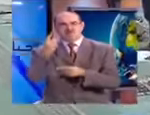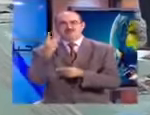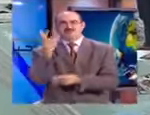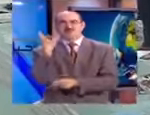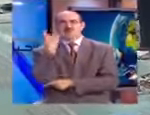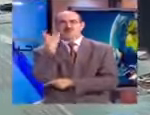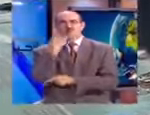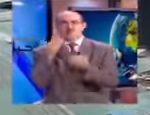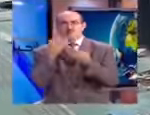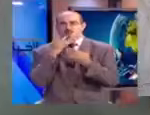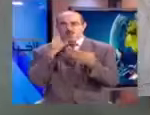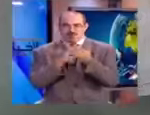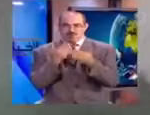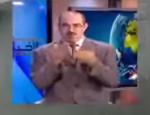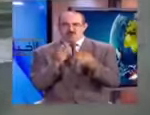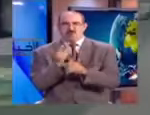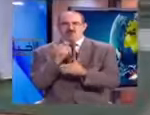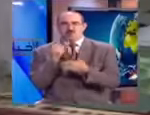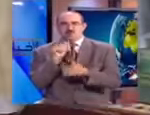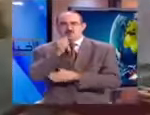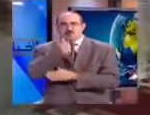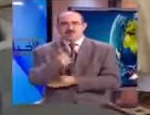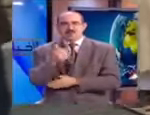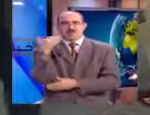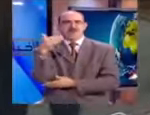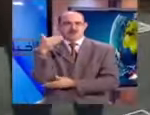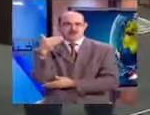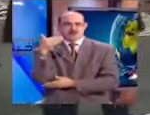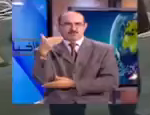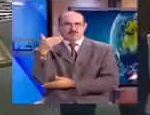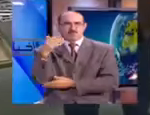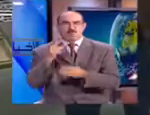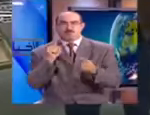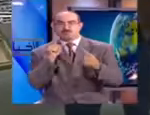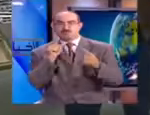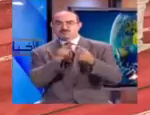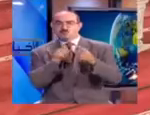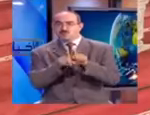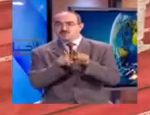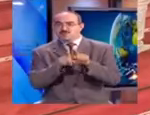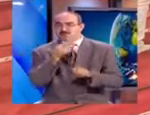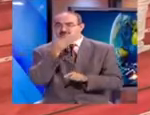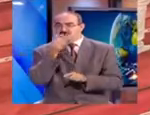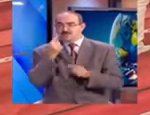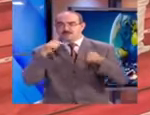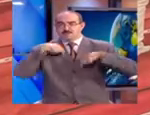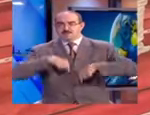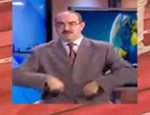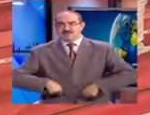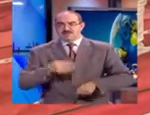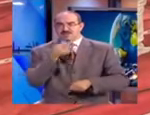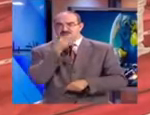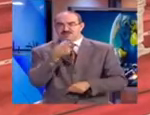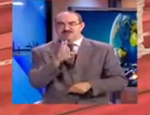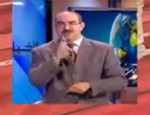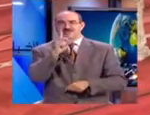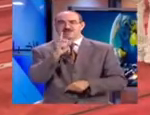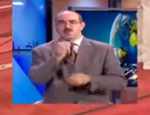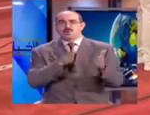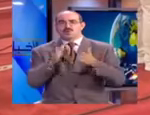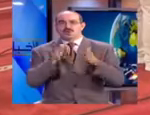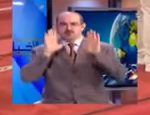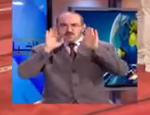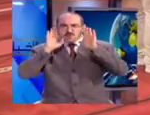المعنية بقرار إعادة الفتح غدا الأربعاء. وبالمناسبة أوضحت الوزارة أن مديرية التوجيه